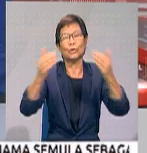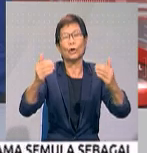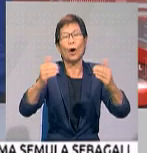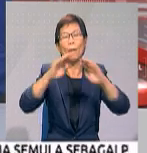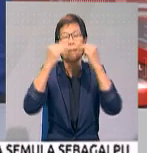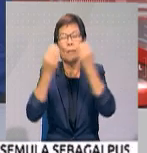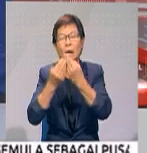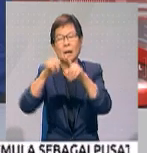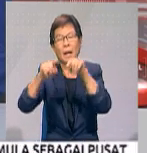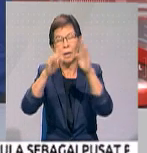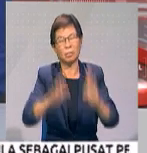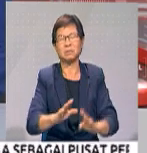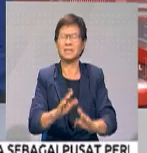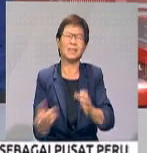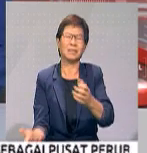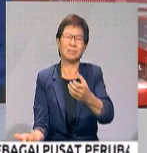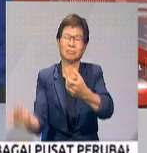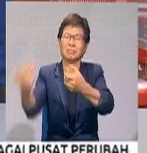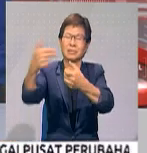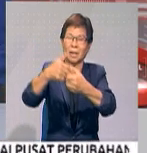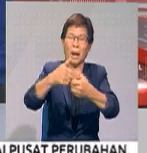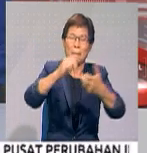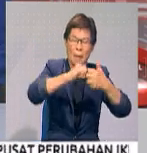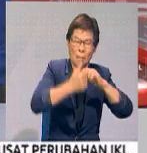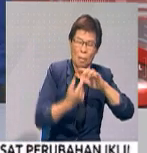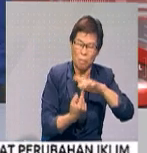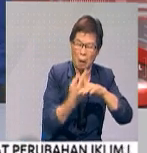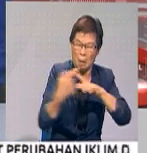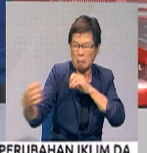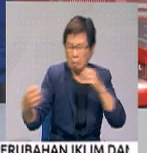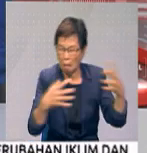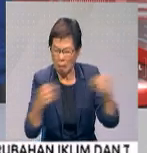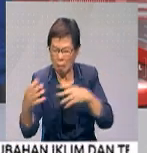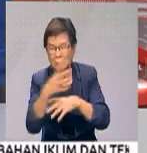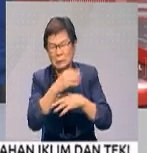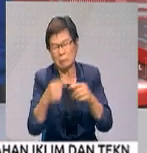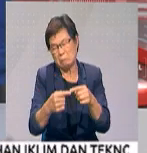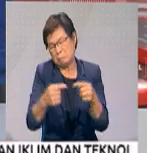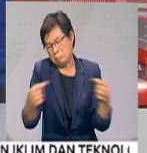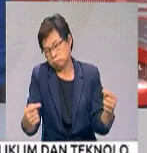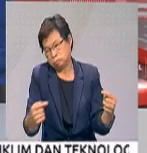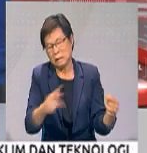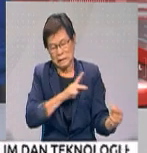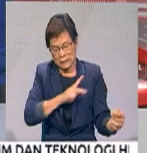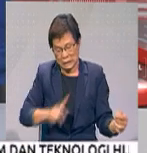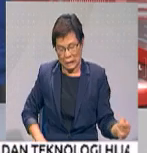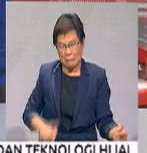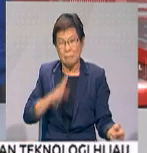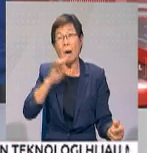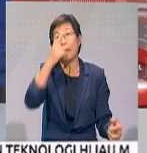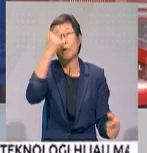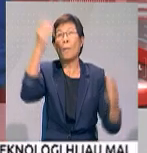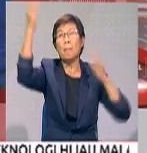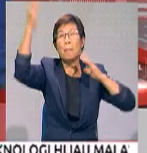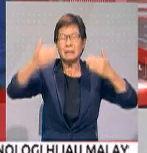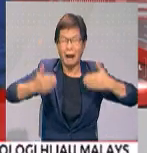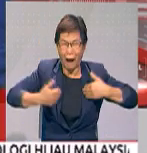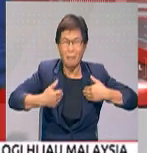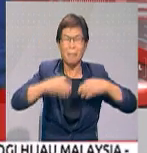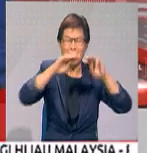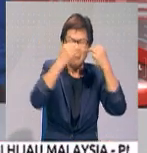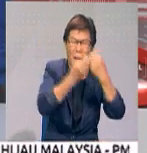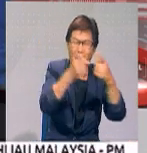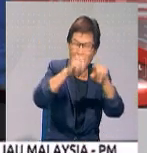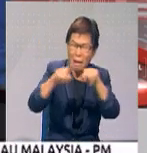domba dengan isu yang boleh membawa kepada persengketaan dan permusuhan. Titah baginda ini kerana Malaysia terdiri daripada